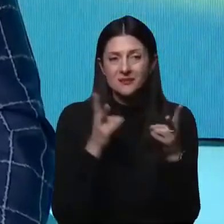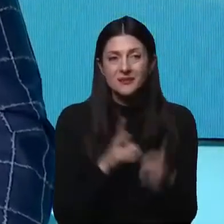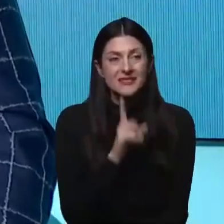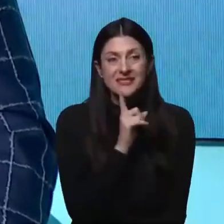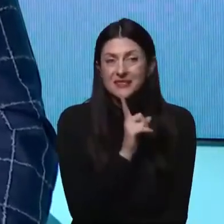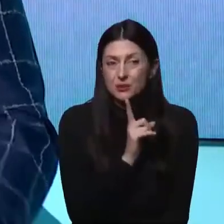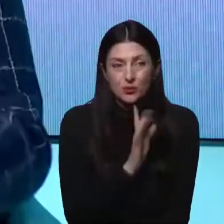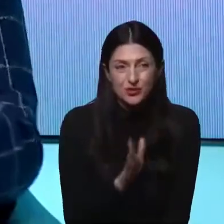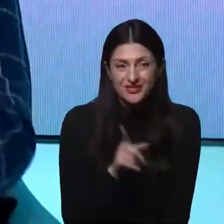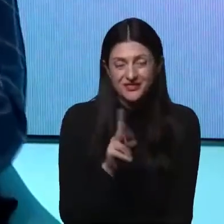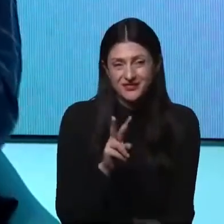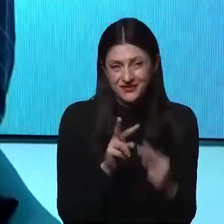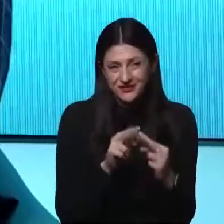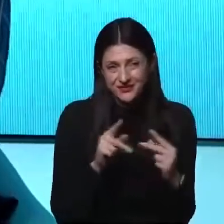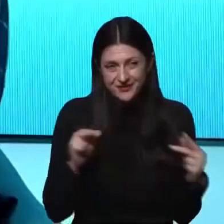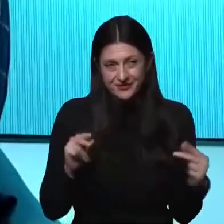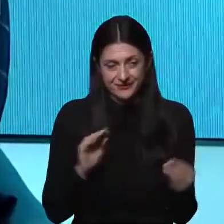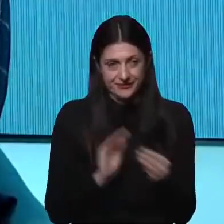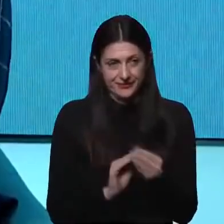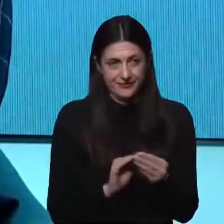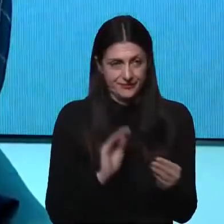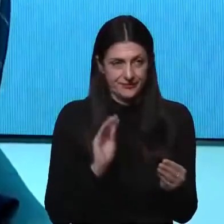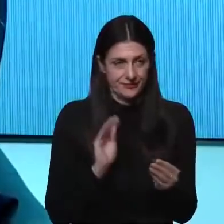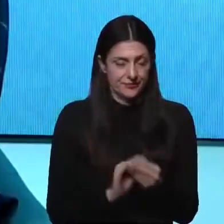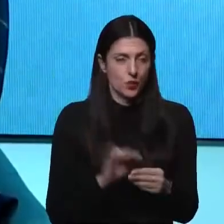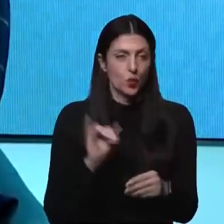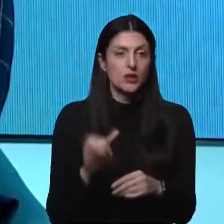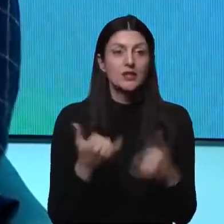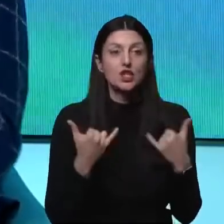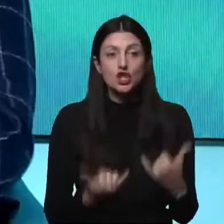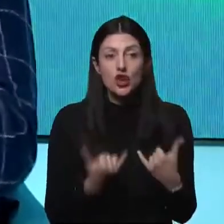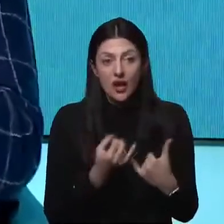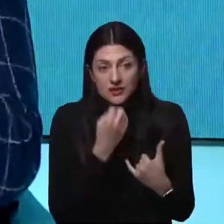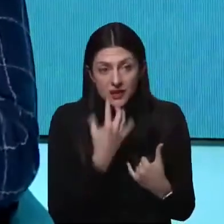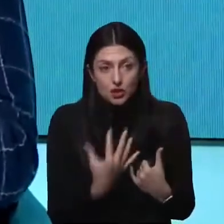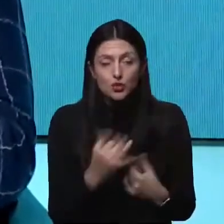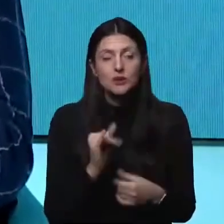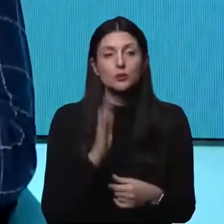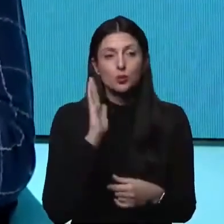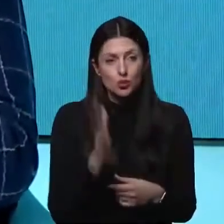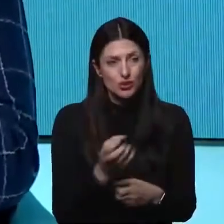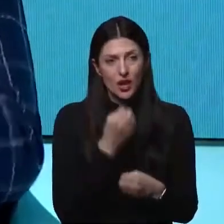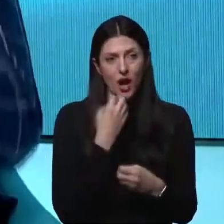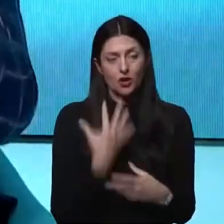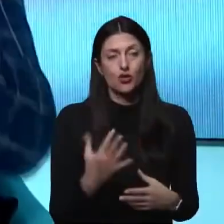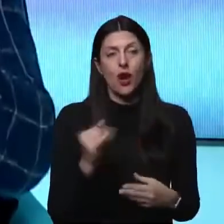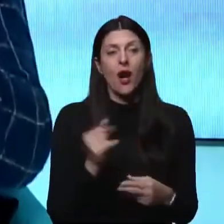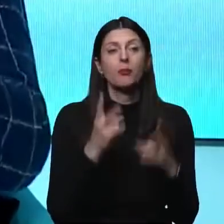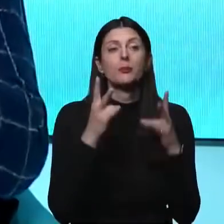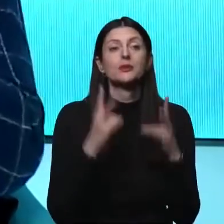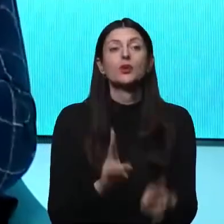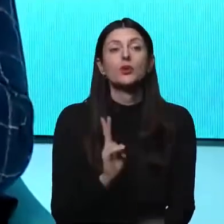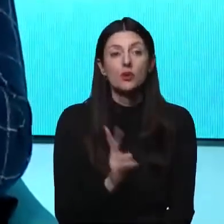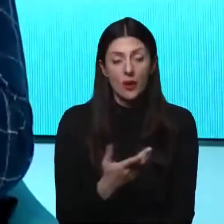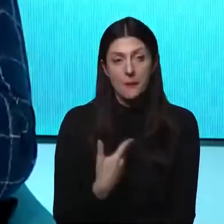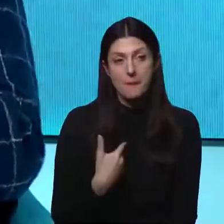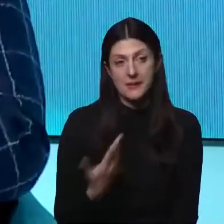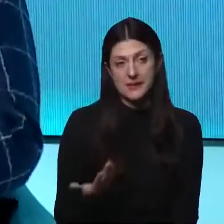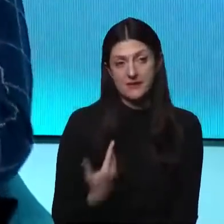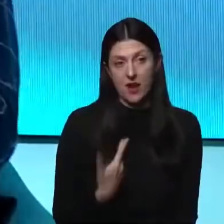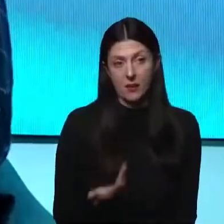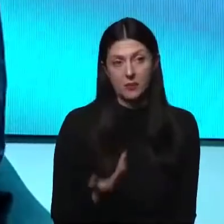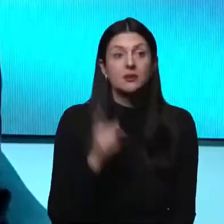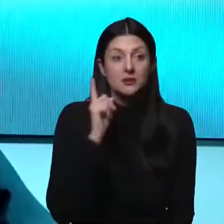Они выкрутятся. У них все и сейчас хорошо, и будет хорошо. Пострадают от этого закона мы с вами. И я объясню